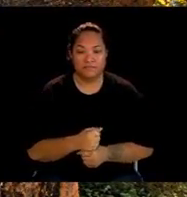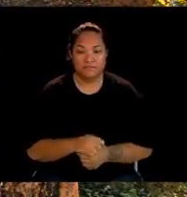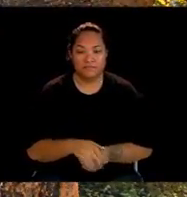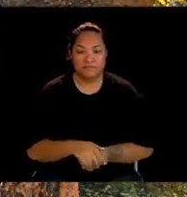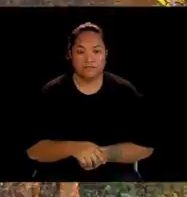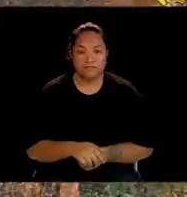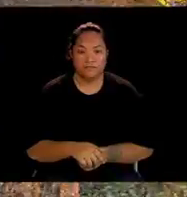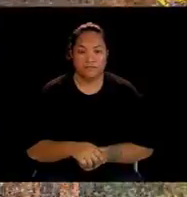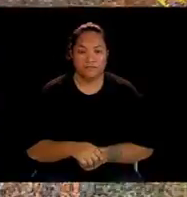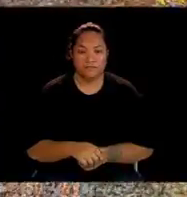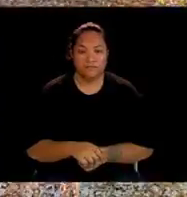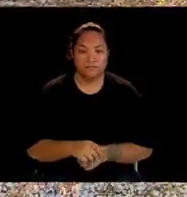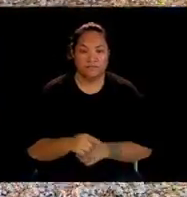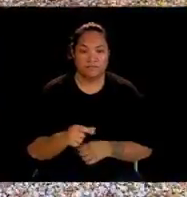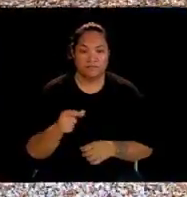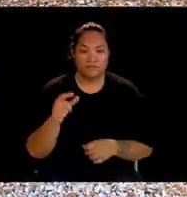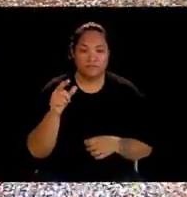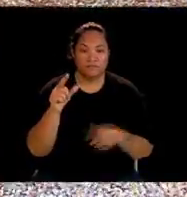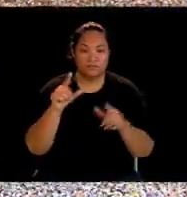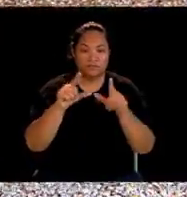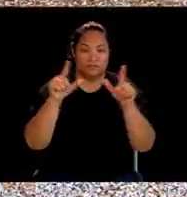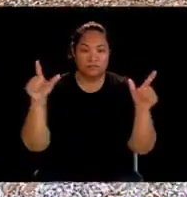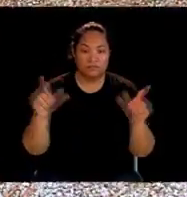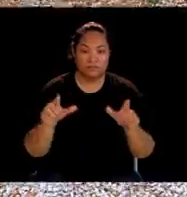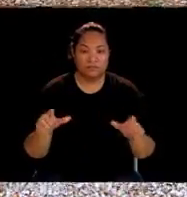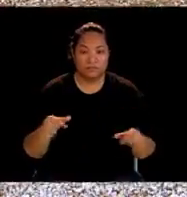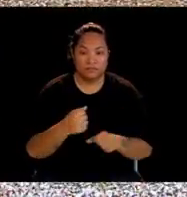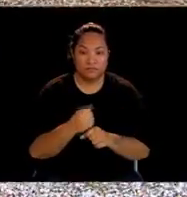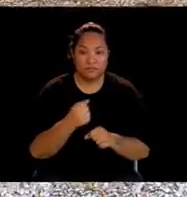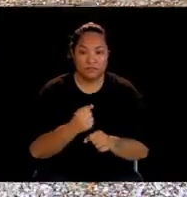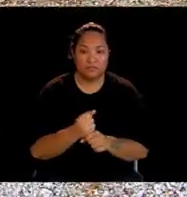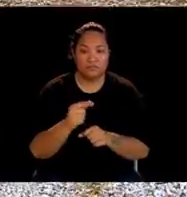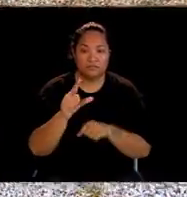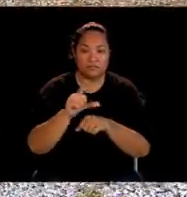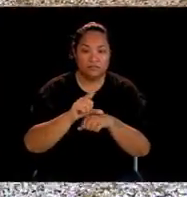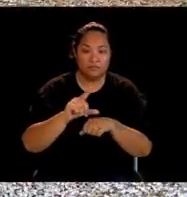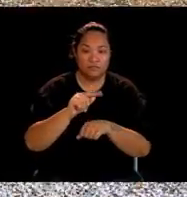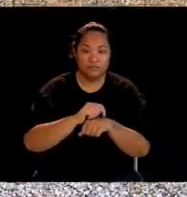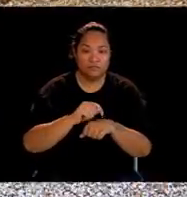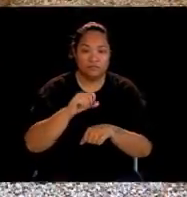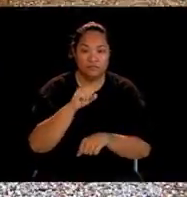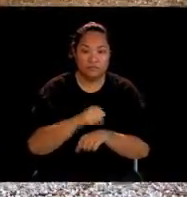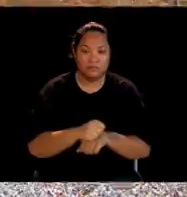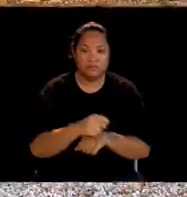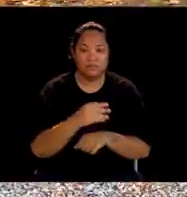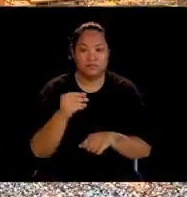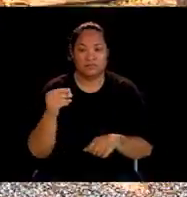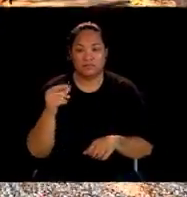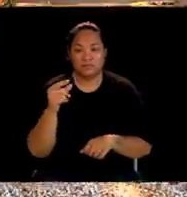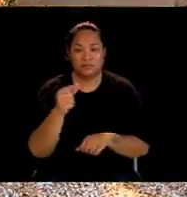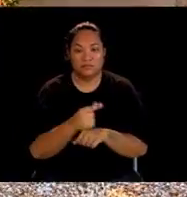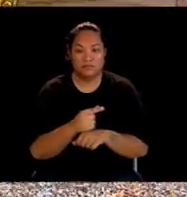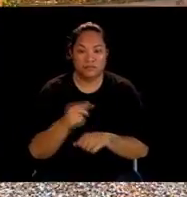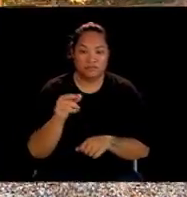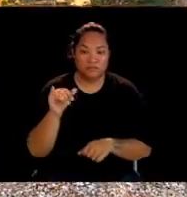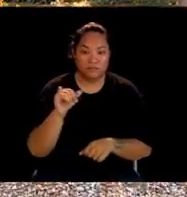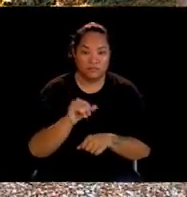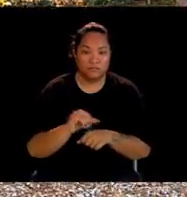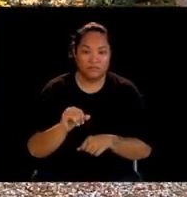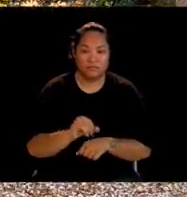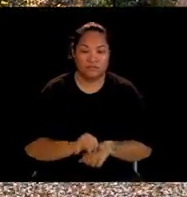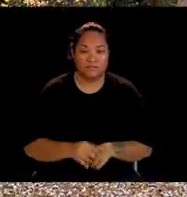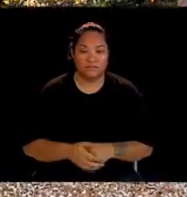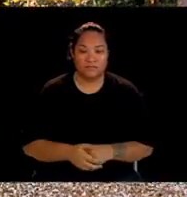siha. Iatsul lati mafatinas gi izaluta, tinian, sa ipan,